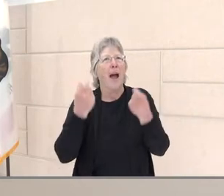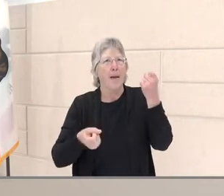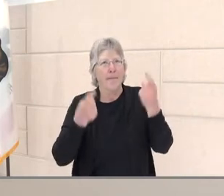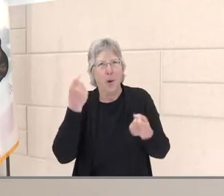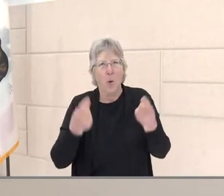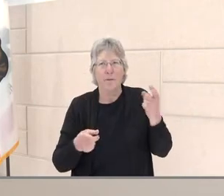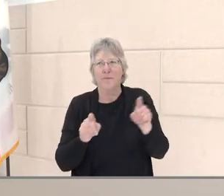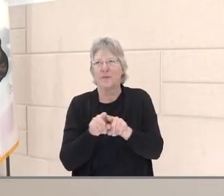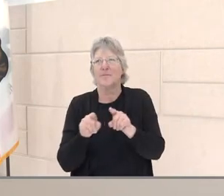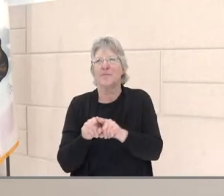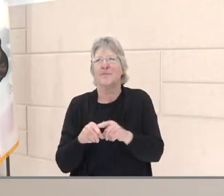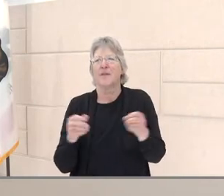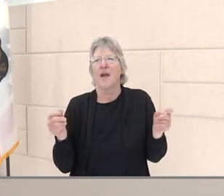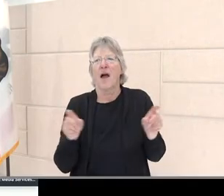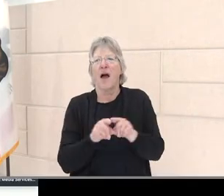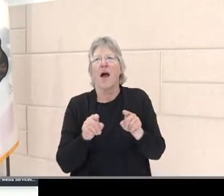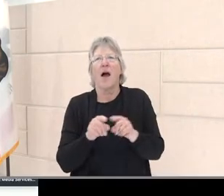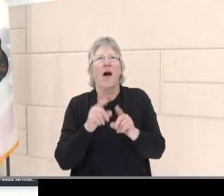វិធីសិក្សា